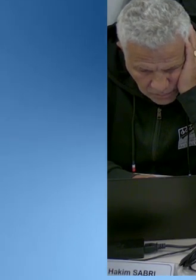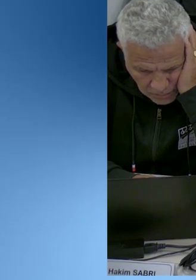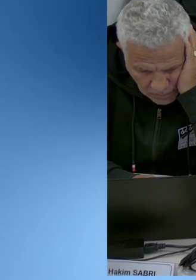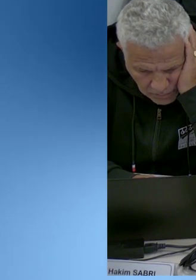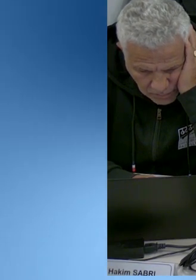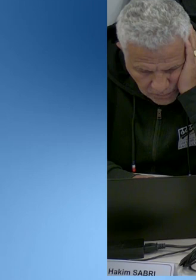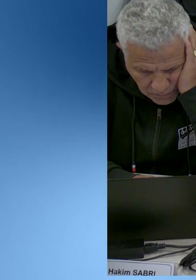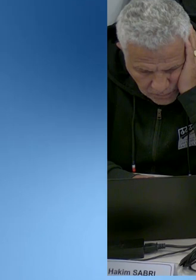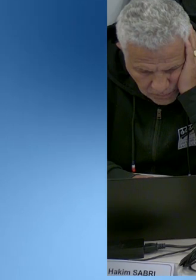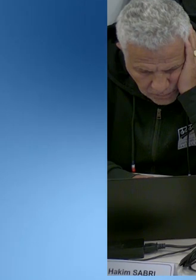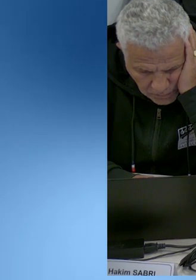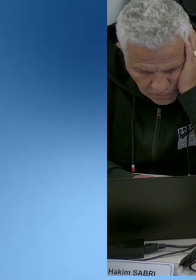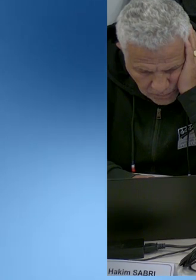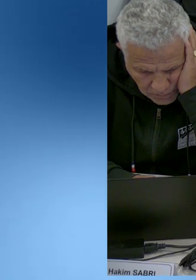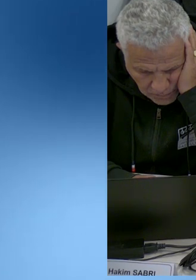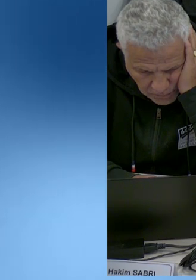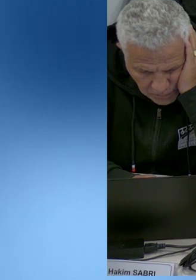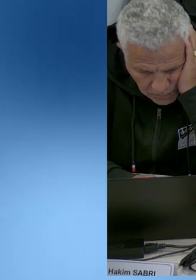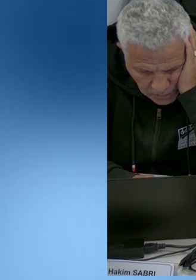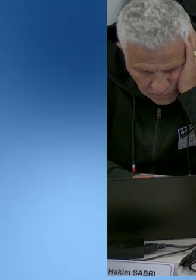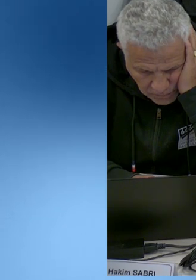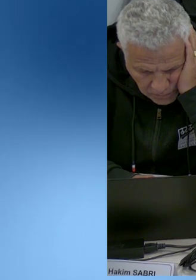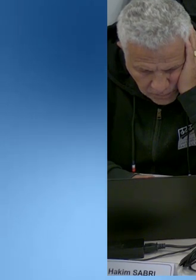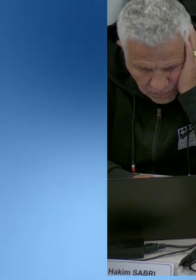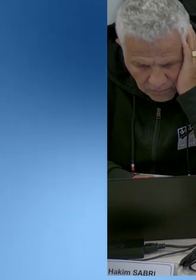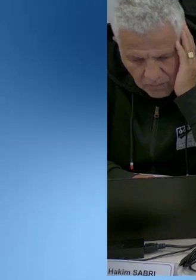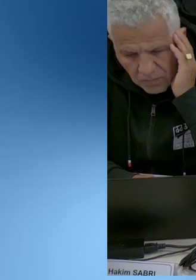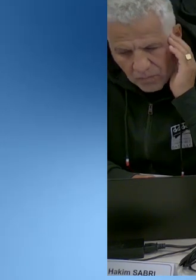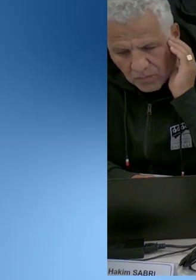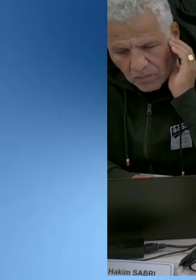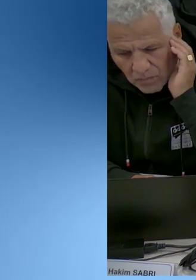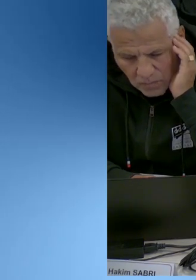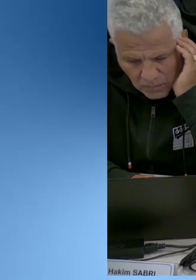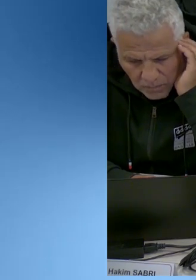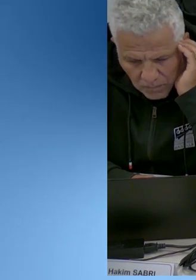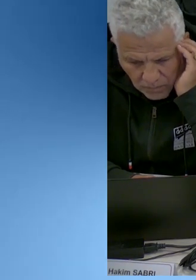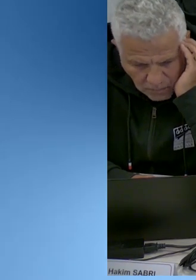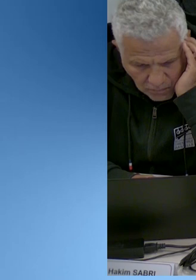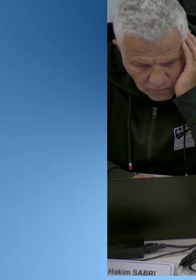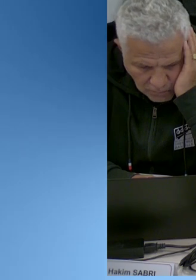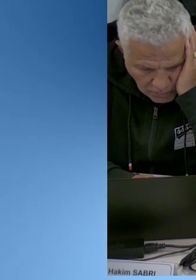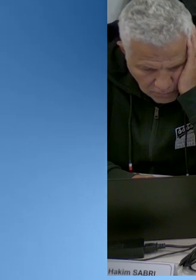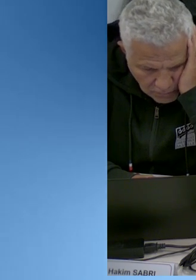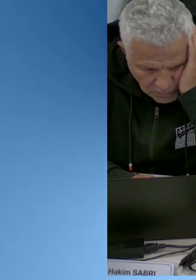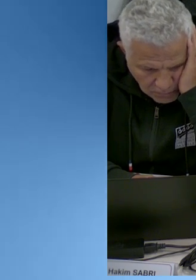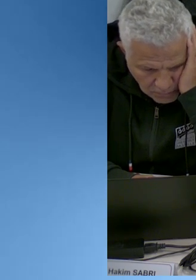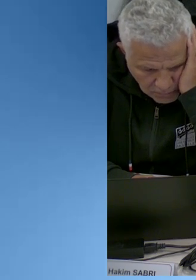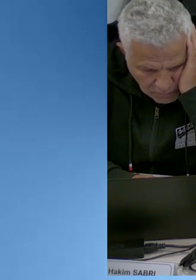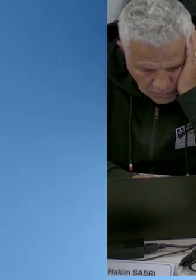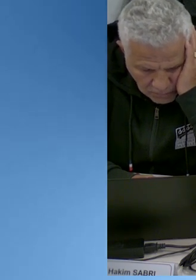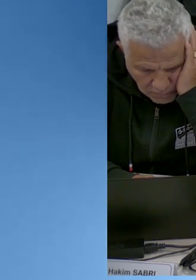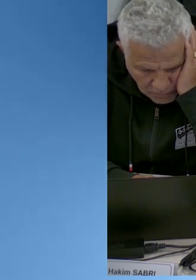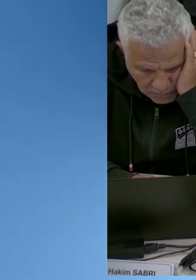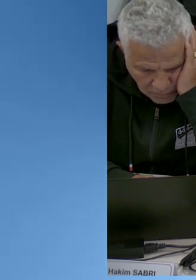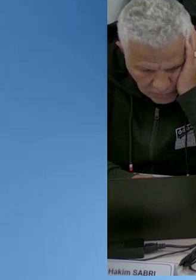a jamais eu de nouvelles convocations pour tenir cette commission qui est aussi composée d'habitants et qui av vocation à sélectionner les commerçants du marché de